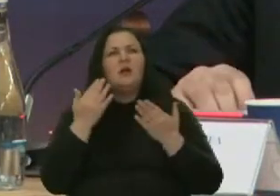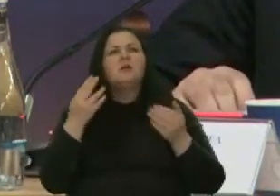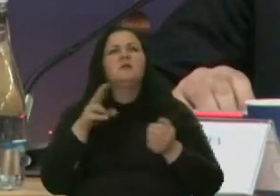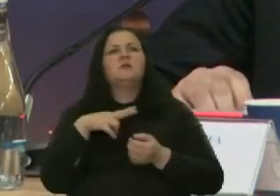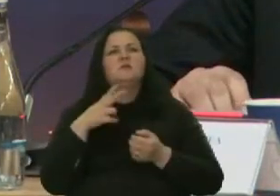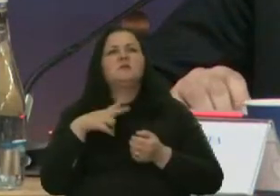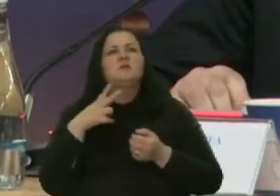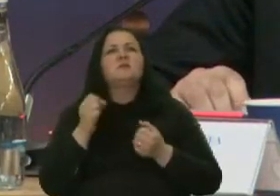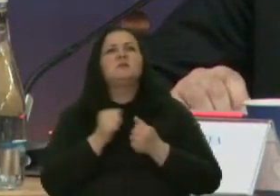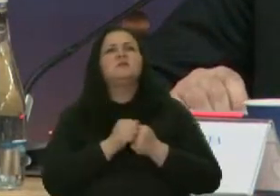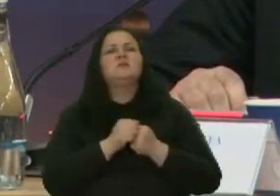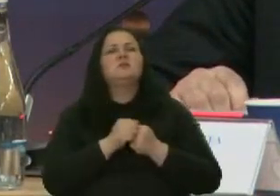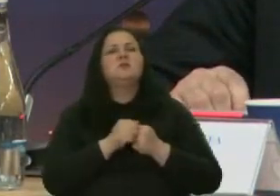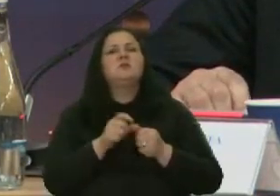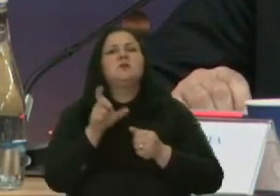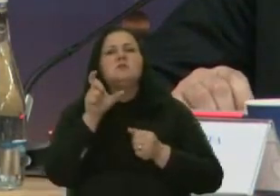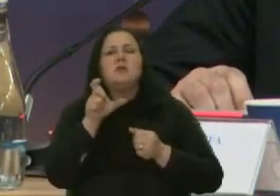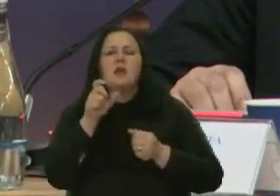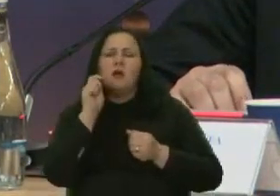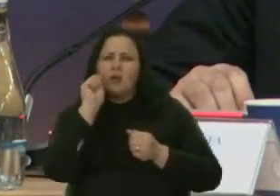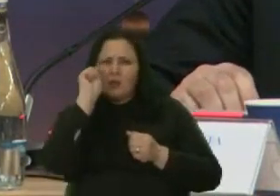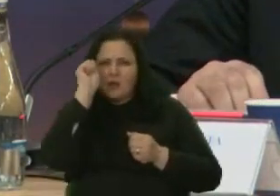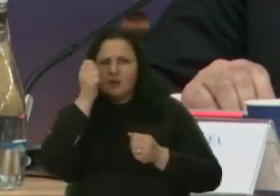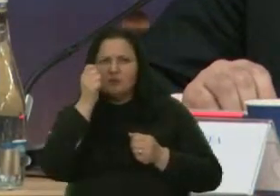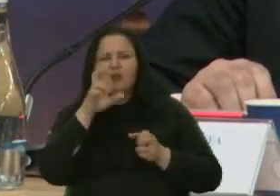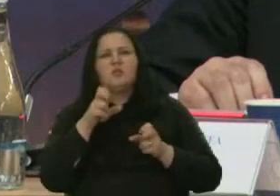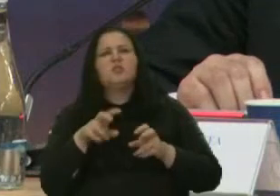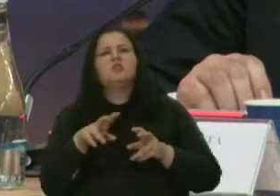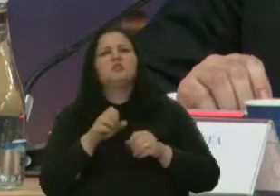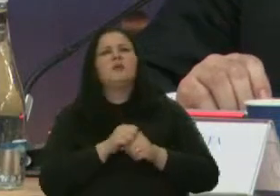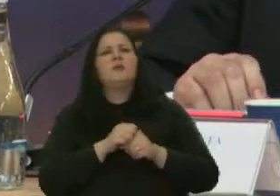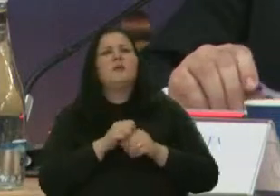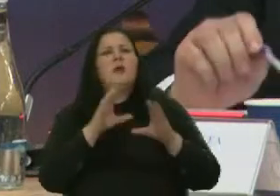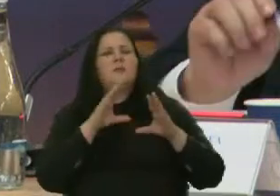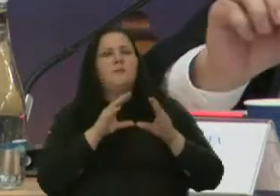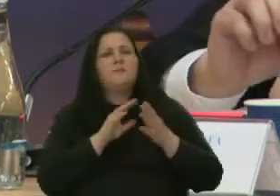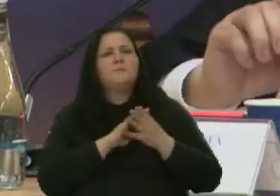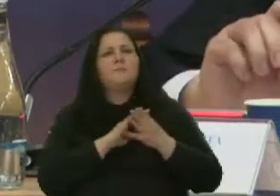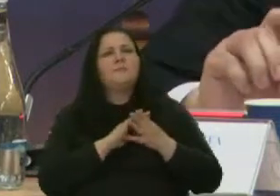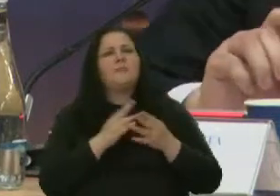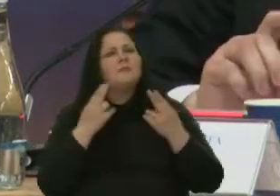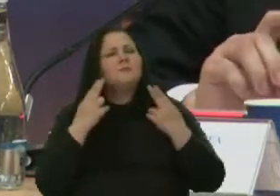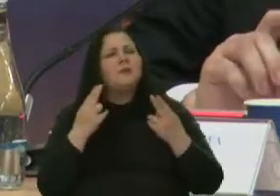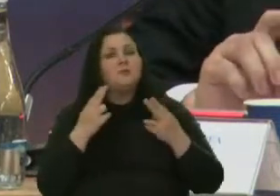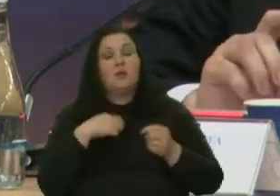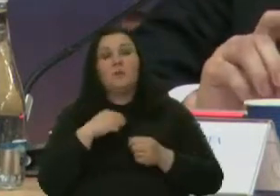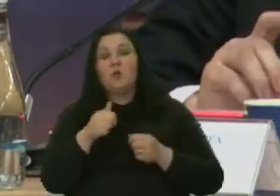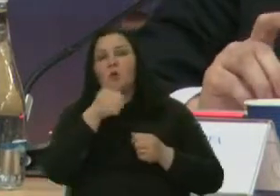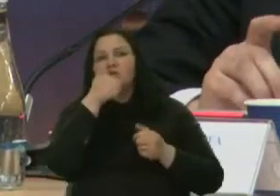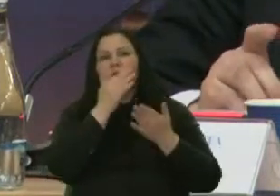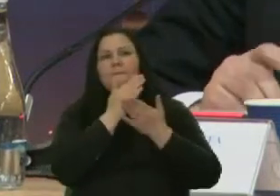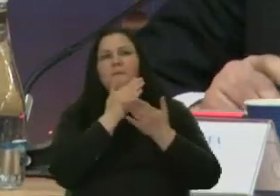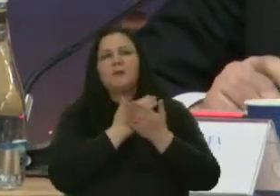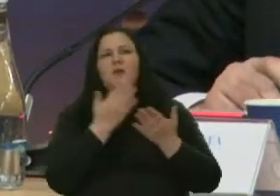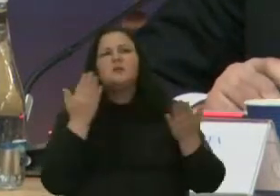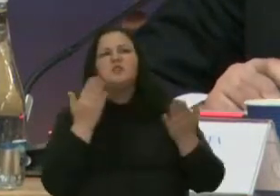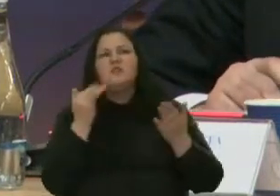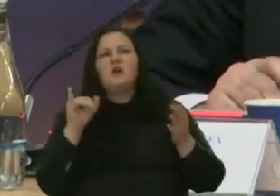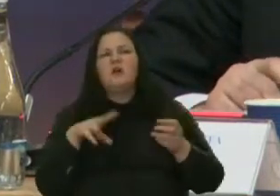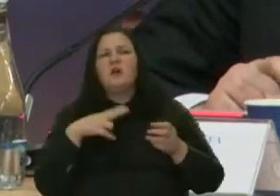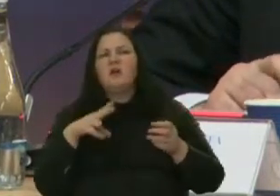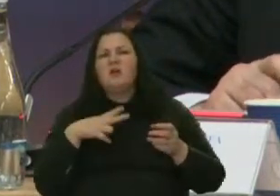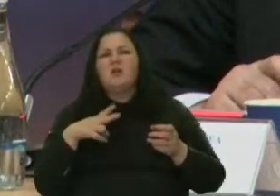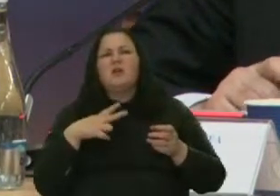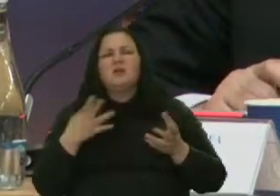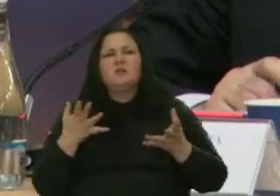se rezume fază la respect și prețuire pentru ceilalți din Sectorul cultural Am o singură problemă cu cineva care sfidează